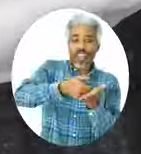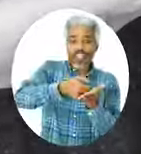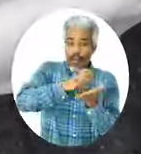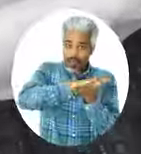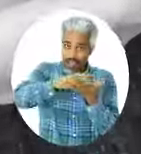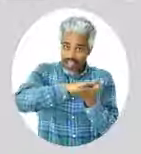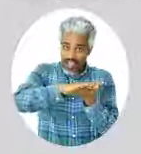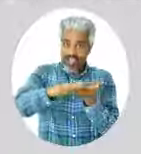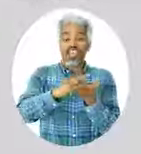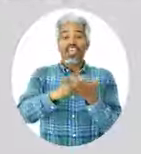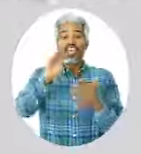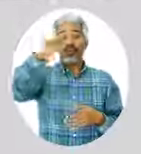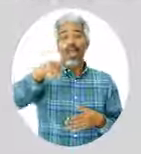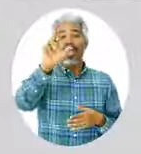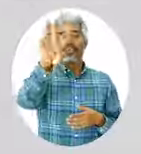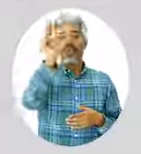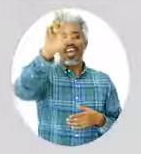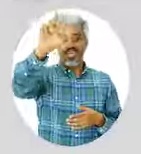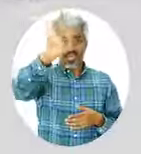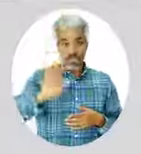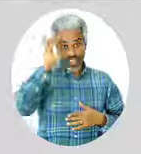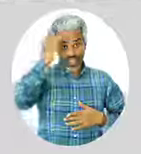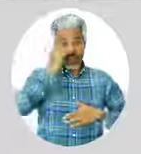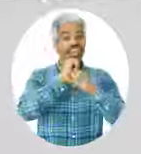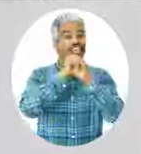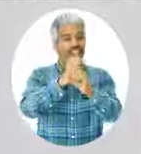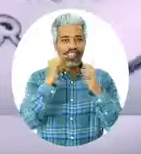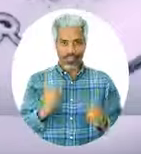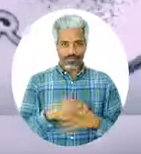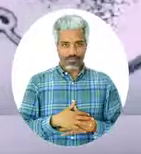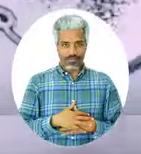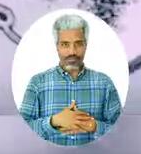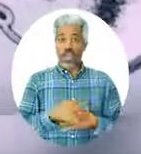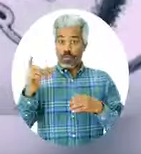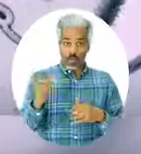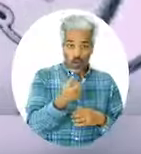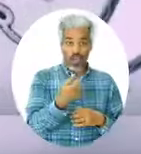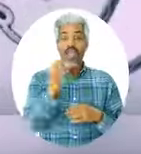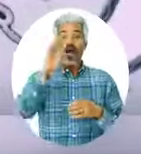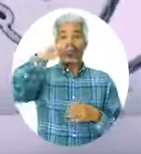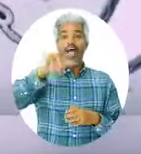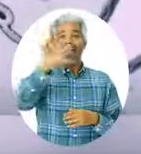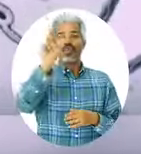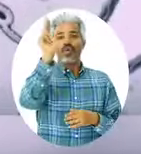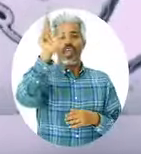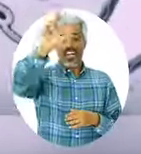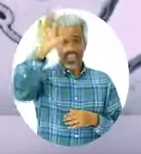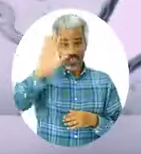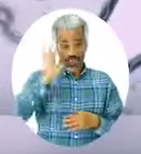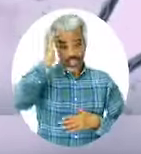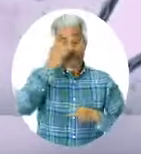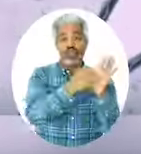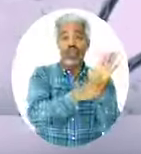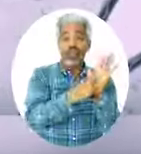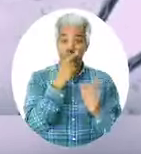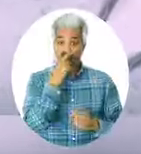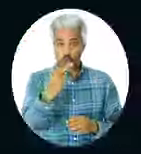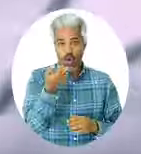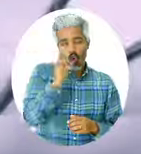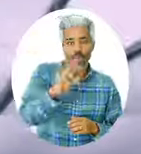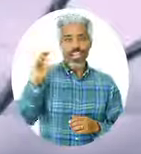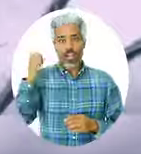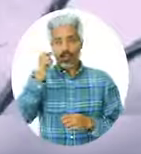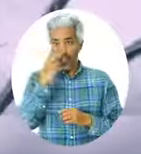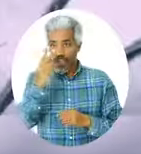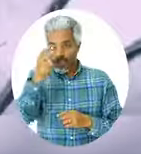በሳኒታይዘር በማጽዳት የማርበርግ ቫይረስ በሽታን መከላከል ይቻላል። በመሆኑም የማርበርግ ቫይረስ በሽታ ምልክቶች ከታየቦ